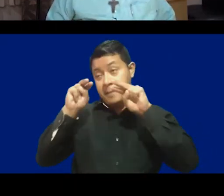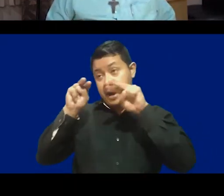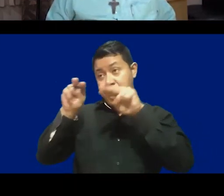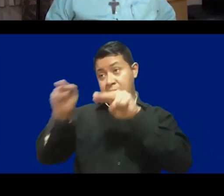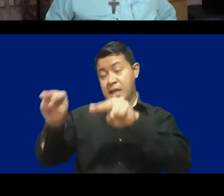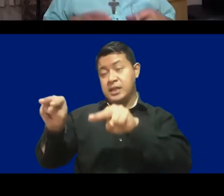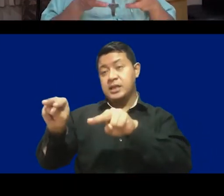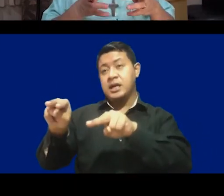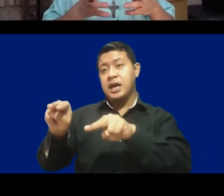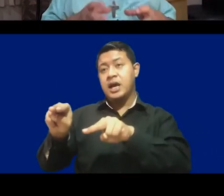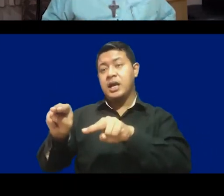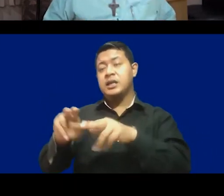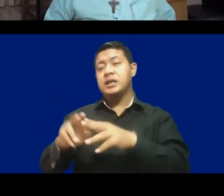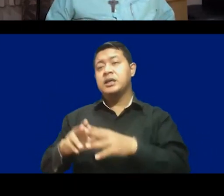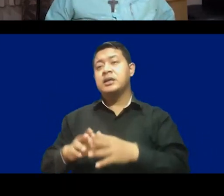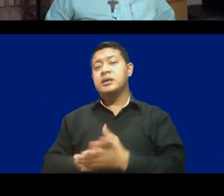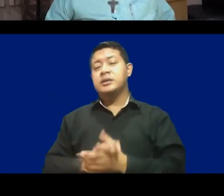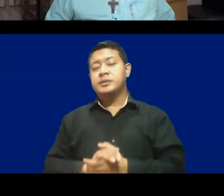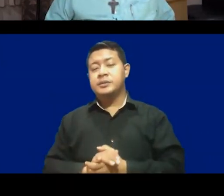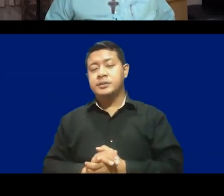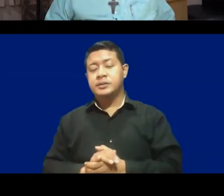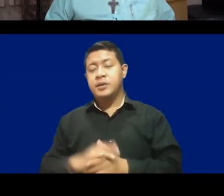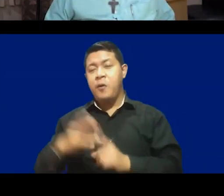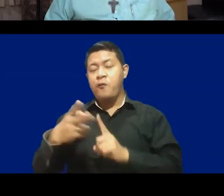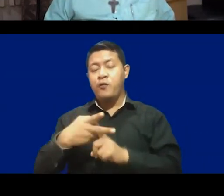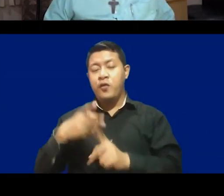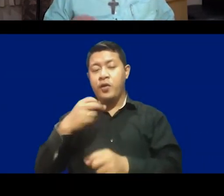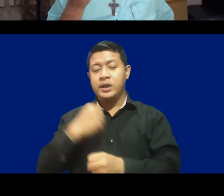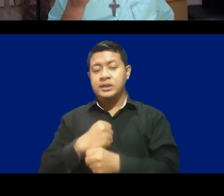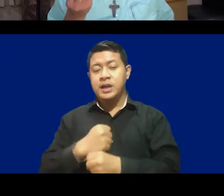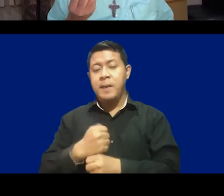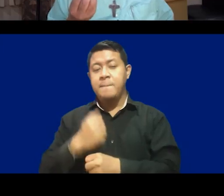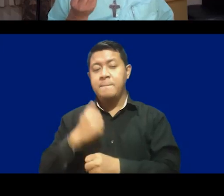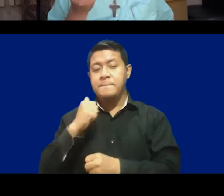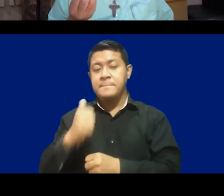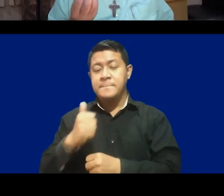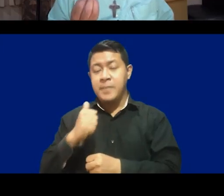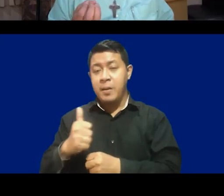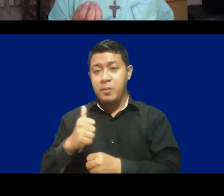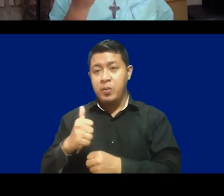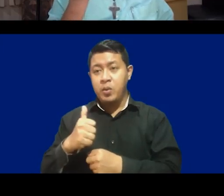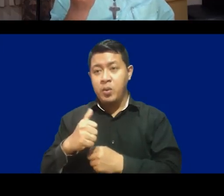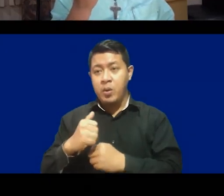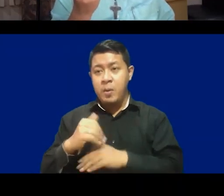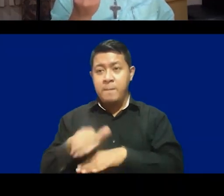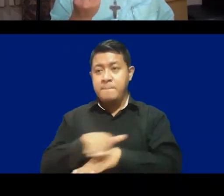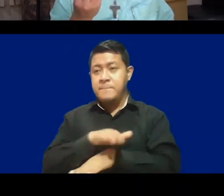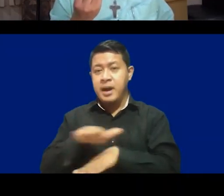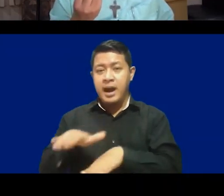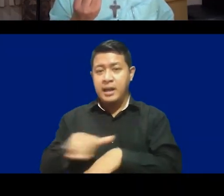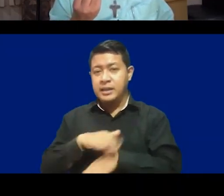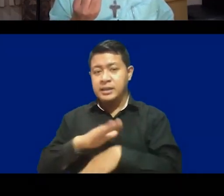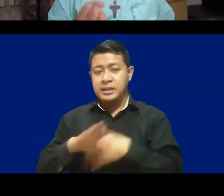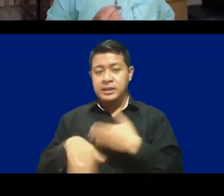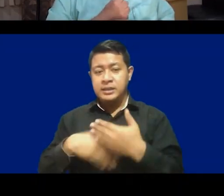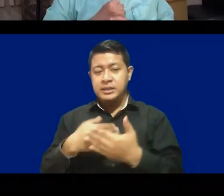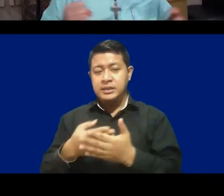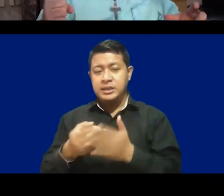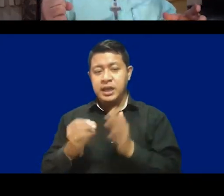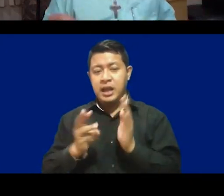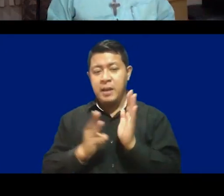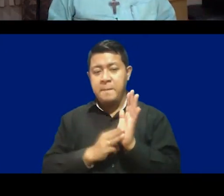tulus, perhatian yang tulus, membuat Forrest Gump mampu